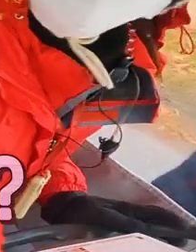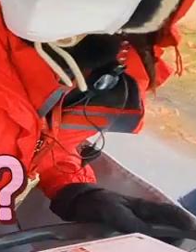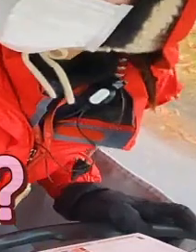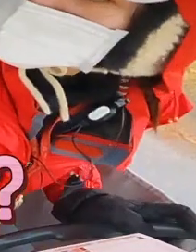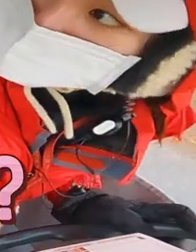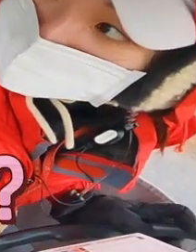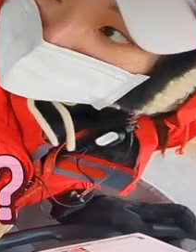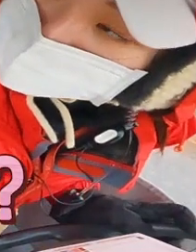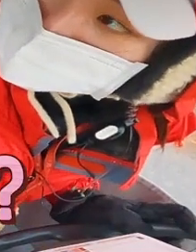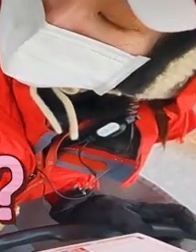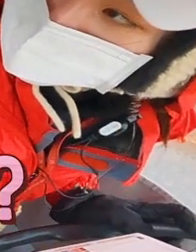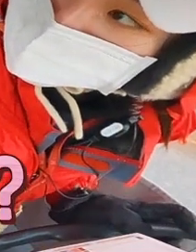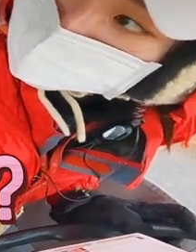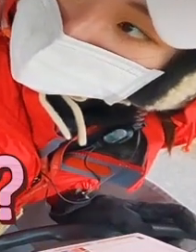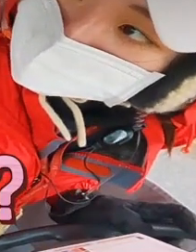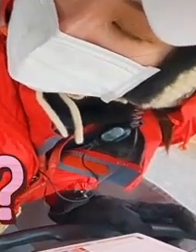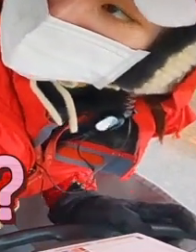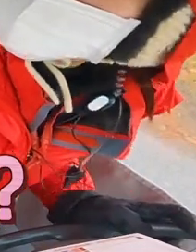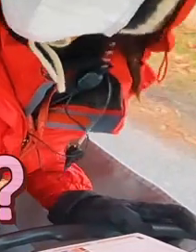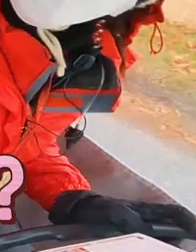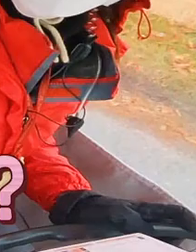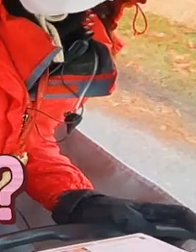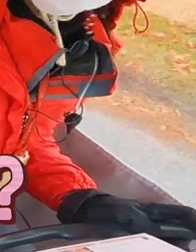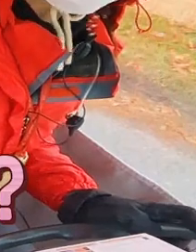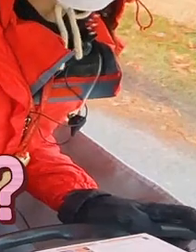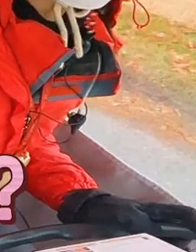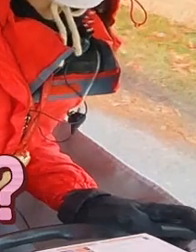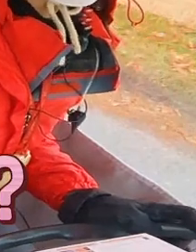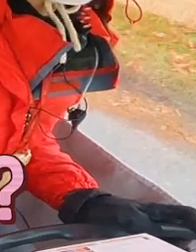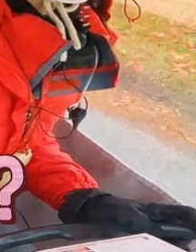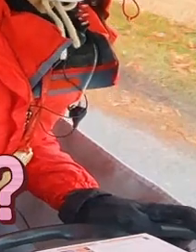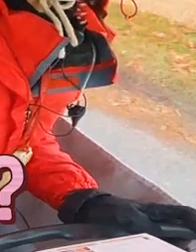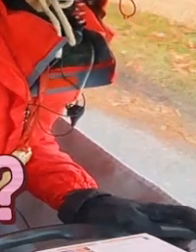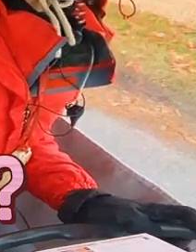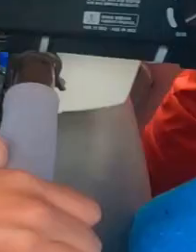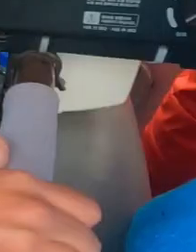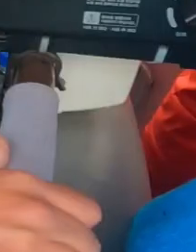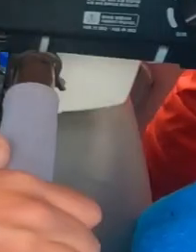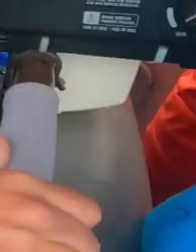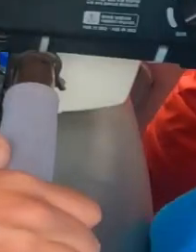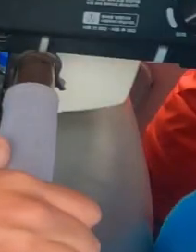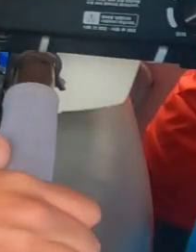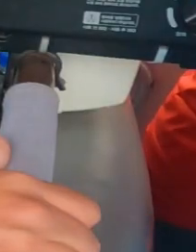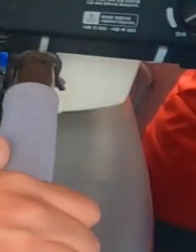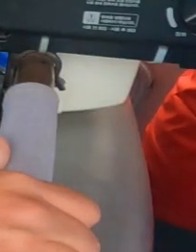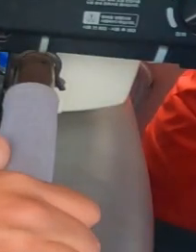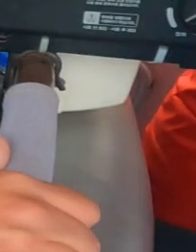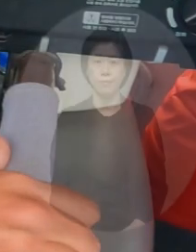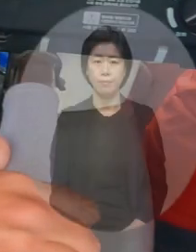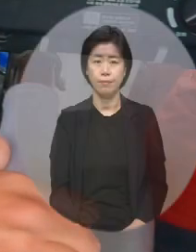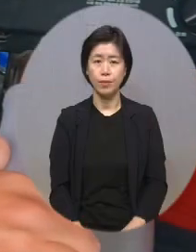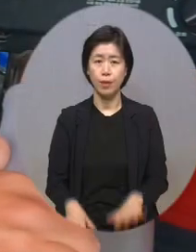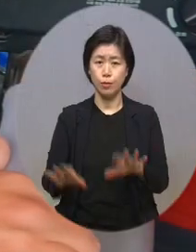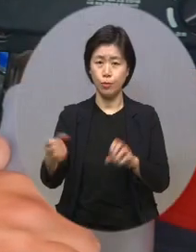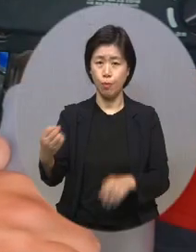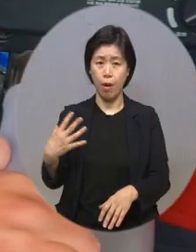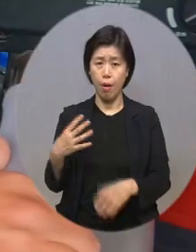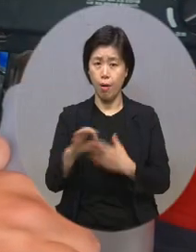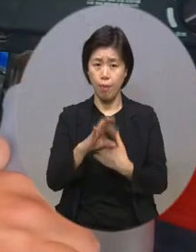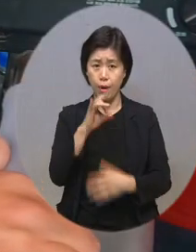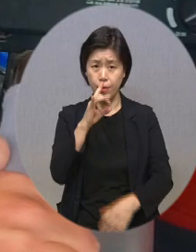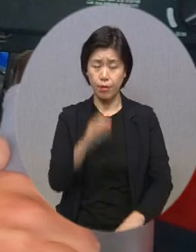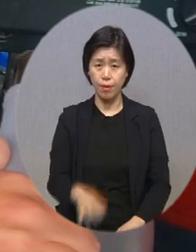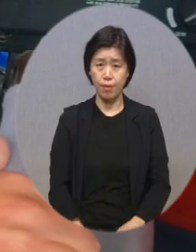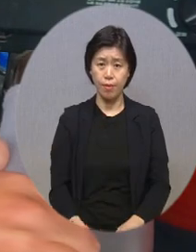그니까. 솔직히 레드 티에서 몇 개 칠 수 있어? 네이트에서 얼마 전에 쳤어요. 몇 개 쳤어? 그냥 그 지금 얘기하면 안 될 것 같은데? 창피하잖아. 왜?